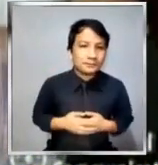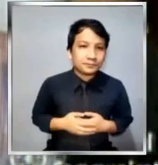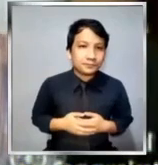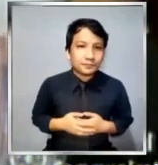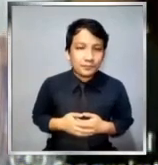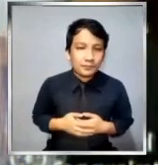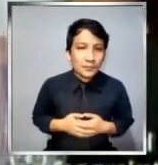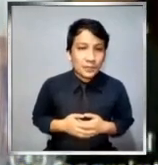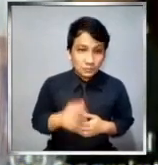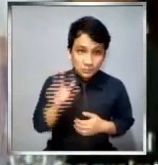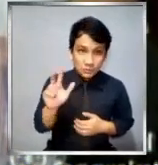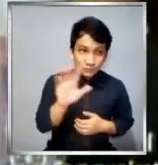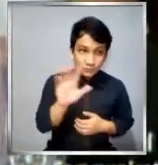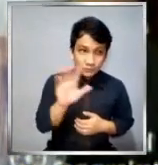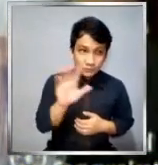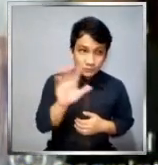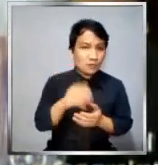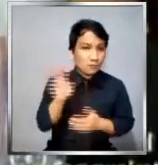35,040 and